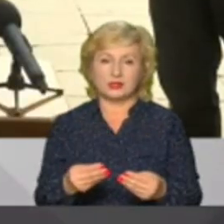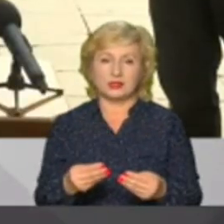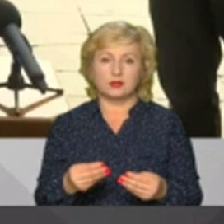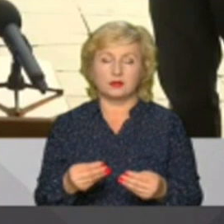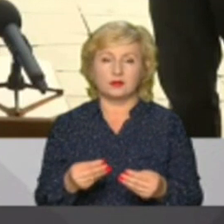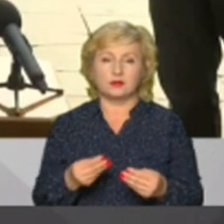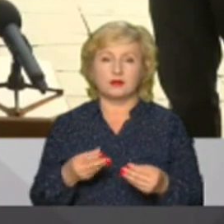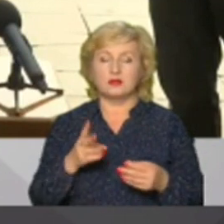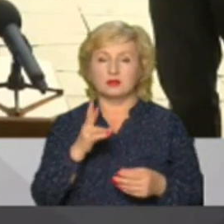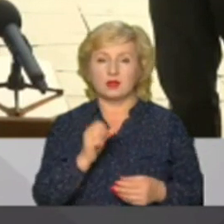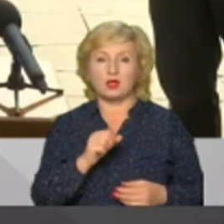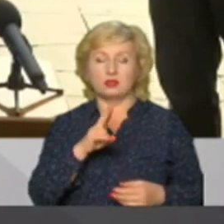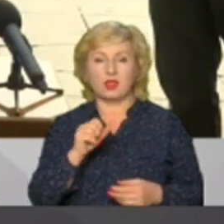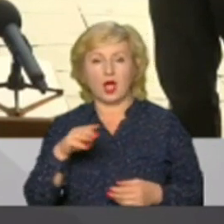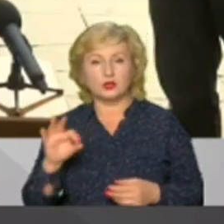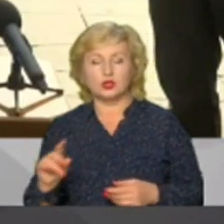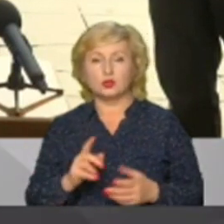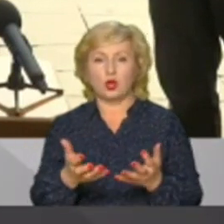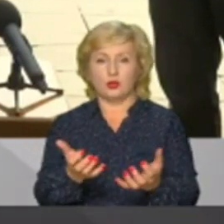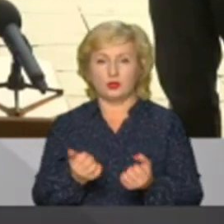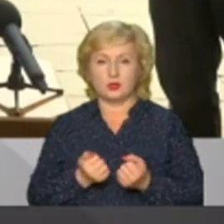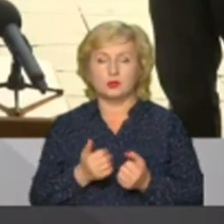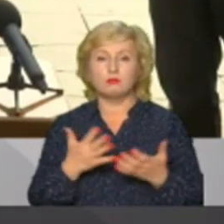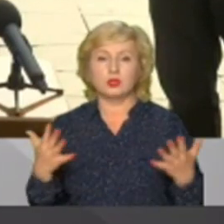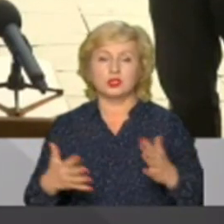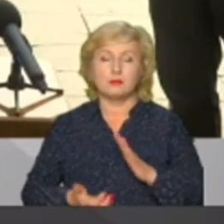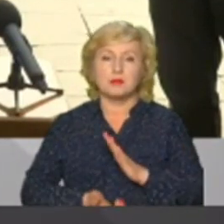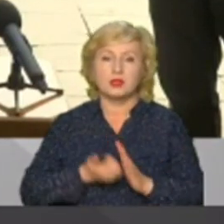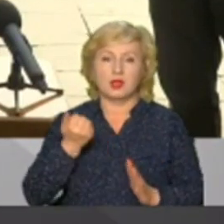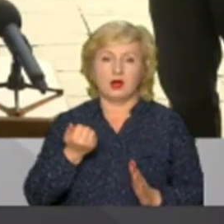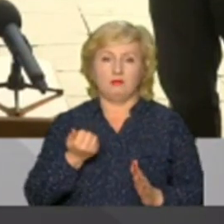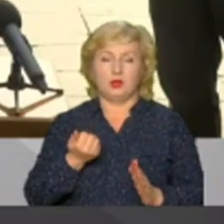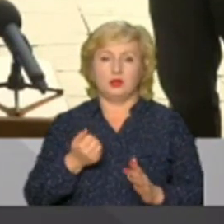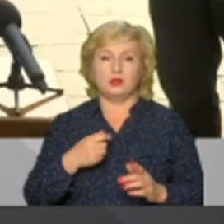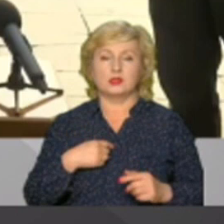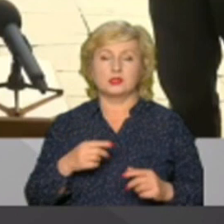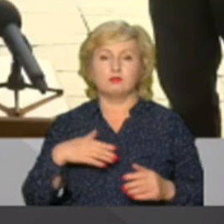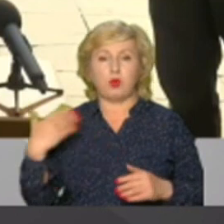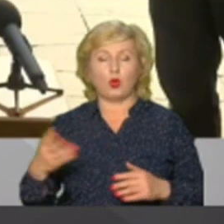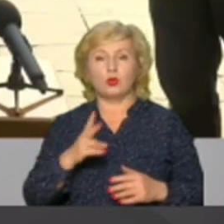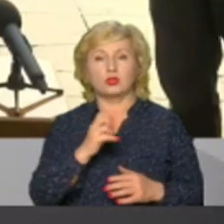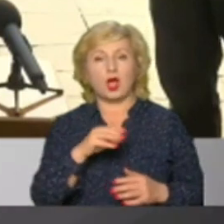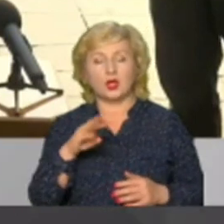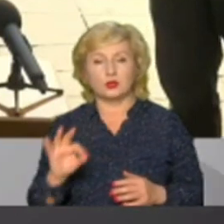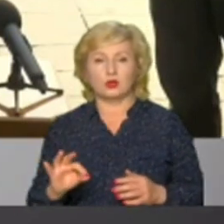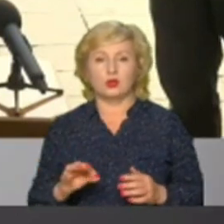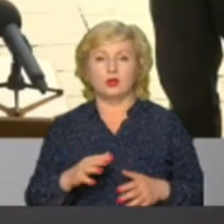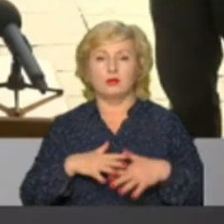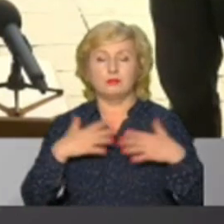на НАТО, щоб отримати більше підтримки з боку НАТО,